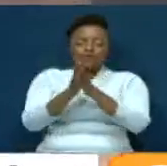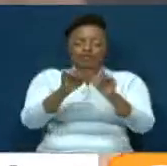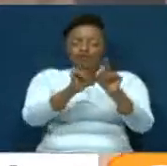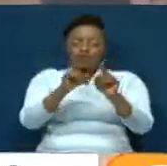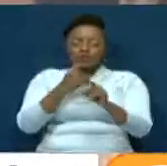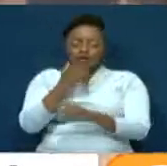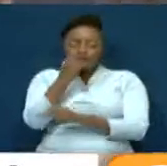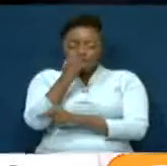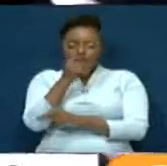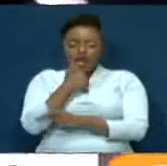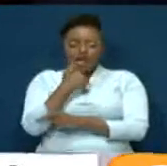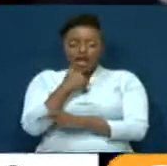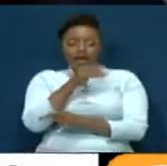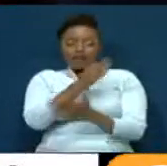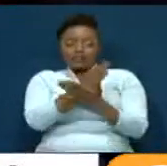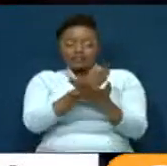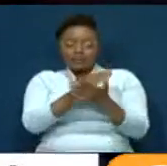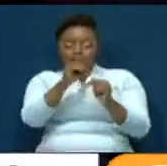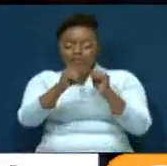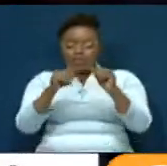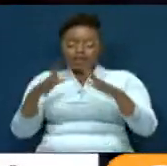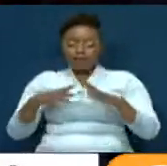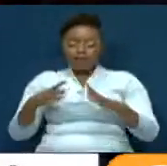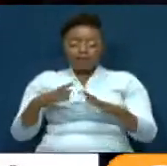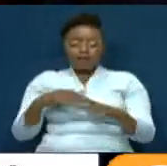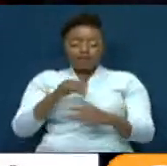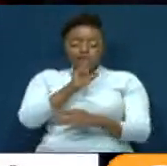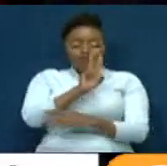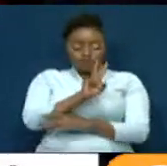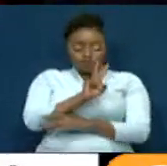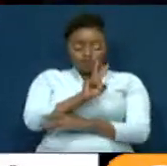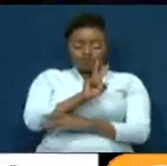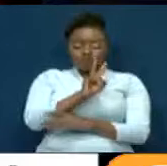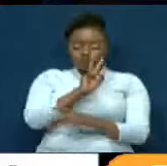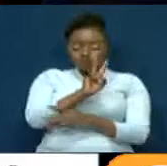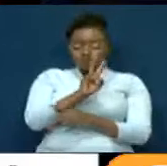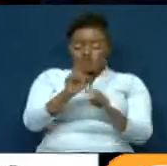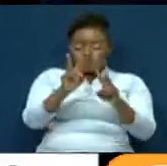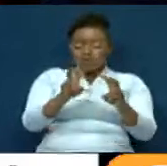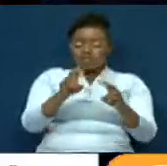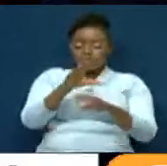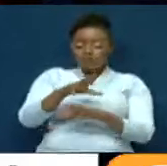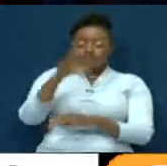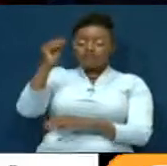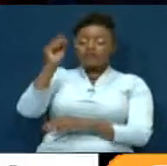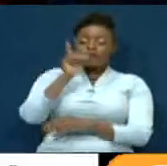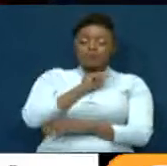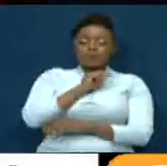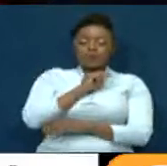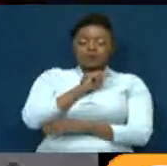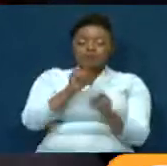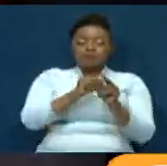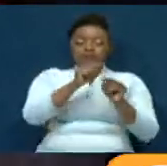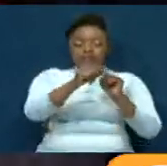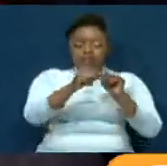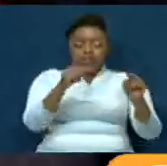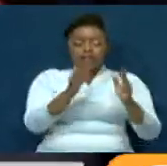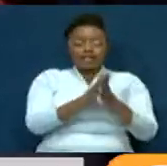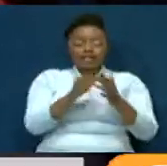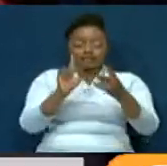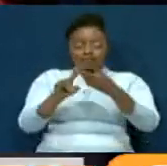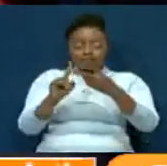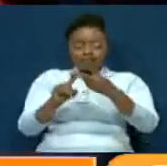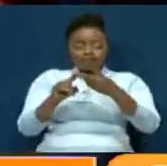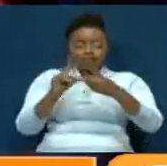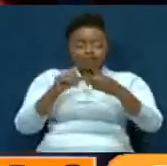madai ya ushirikina. In the Mawanga incident, there are two hypotheses that are coming up. One about cult killing, and